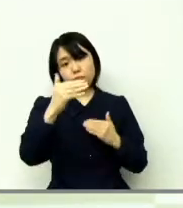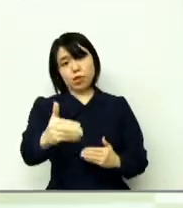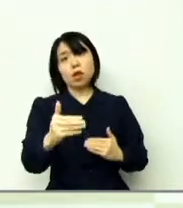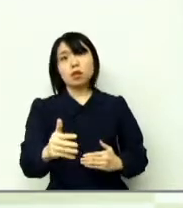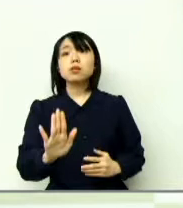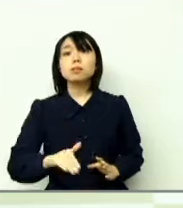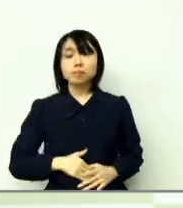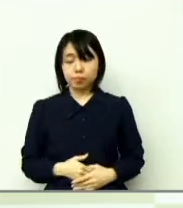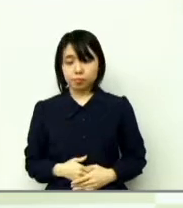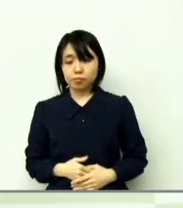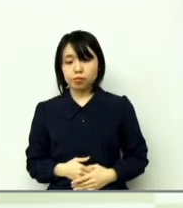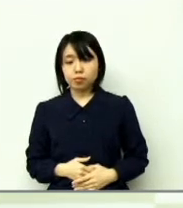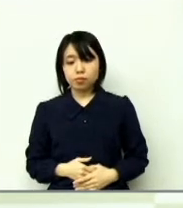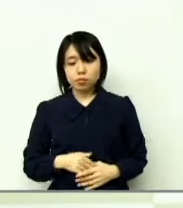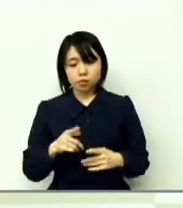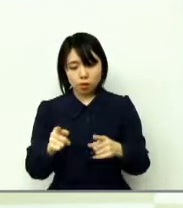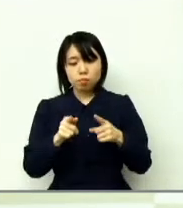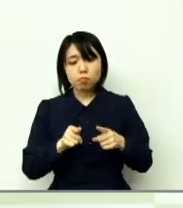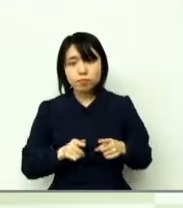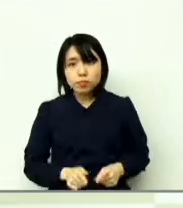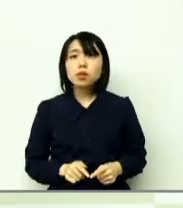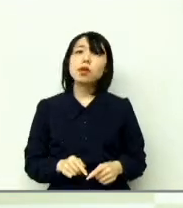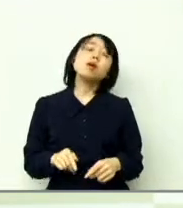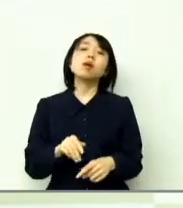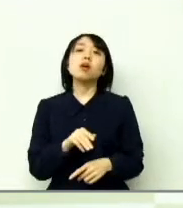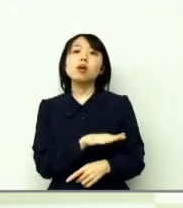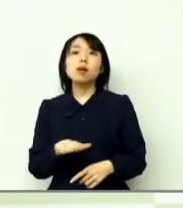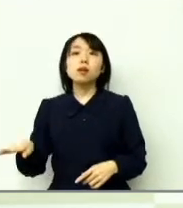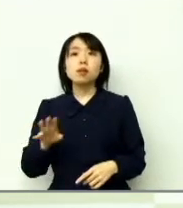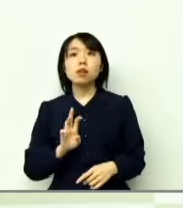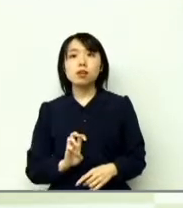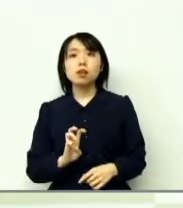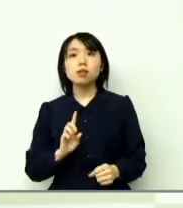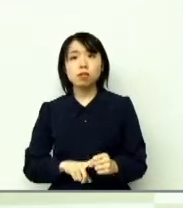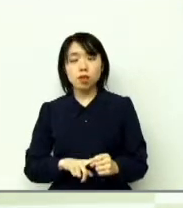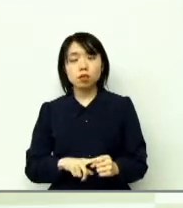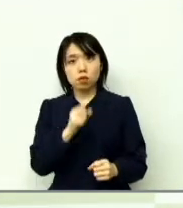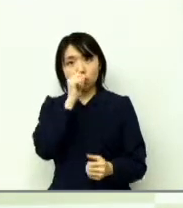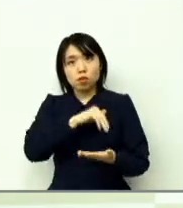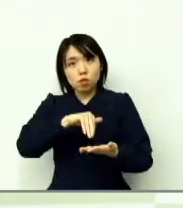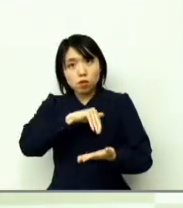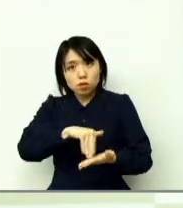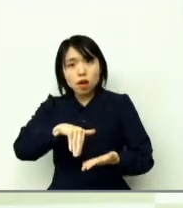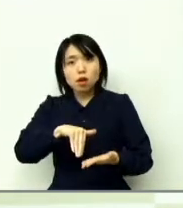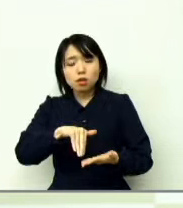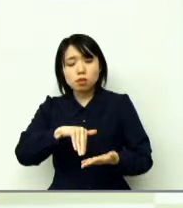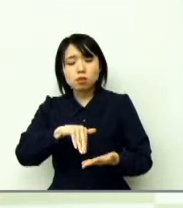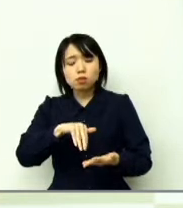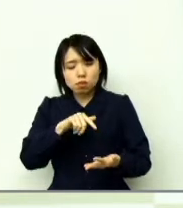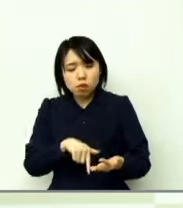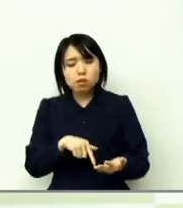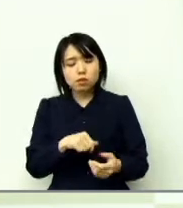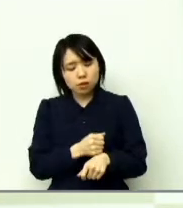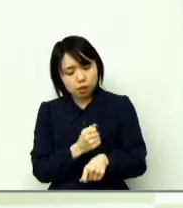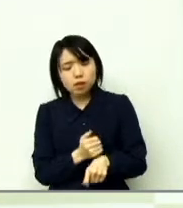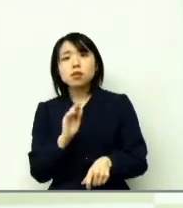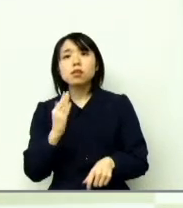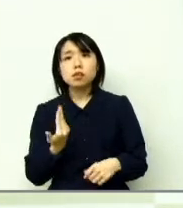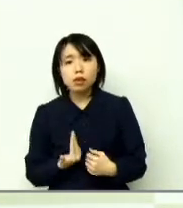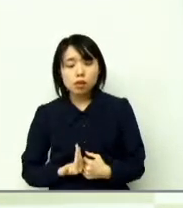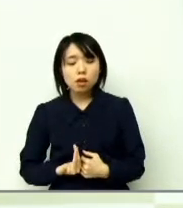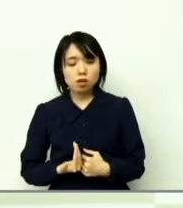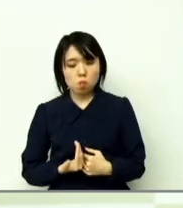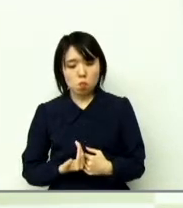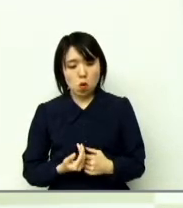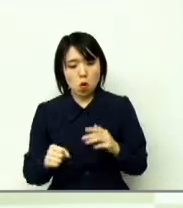この認識に基づきまして、平成30年度予算はこうした厳しい財政状況ではありますが、事業の費用対